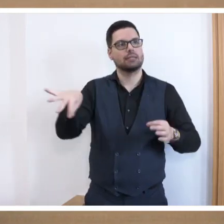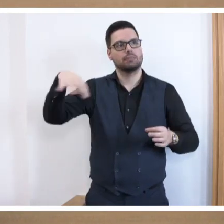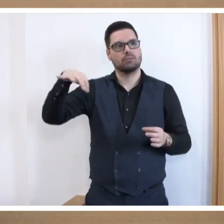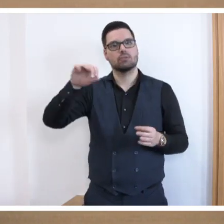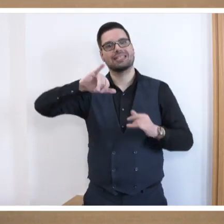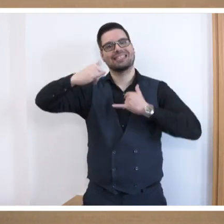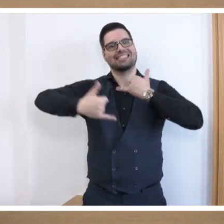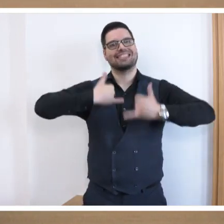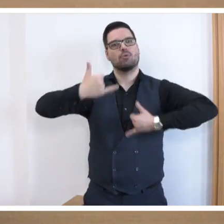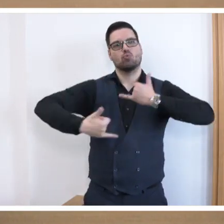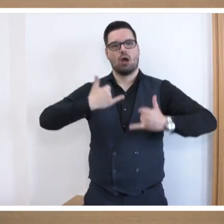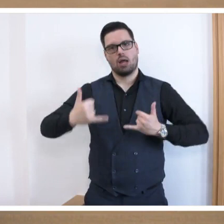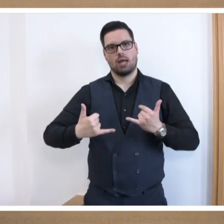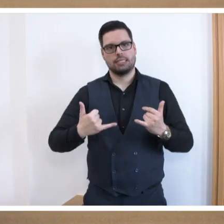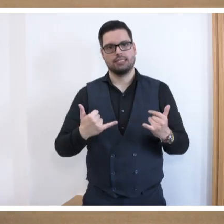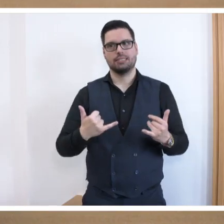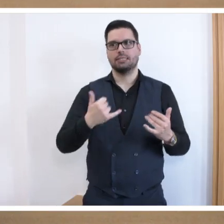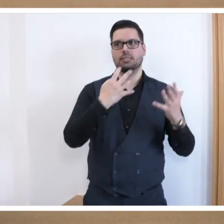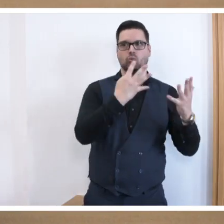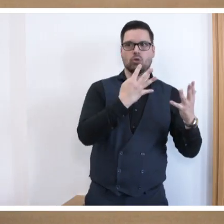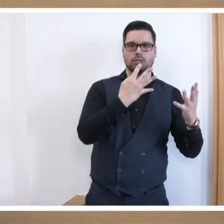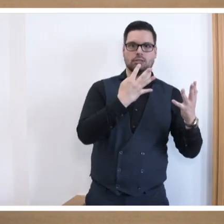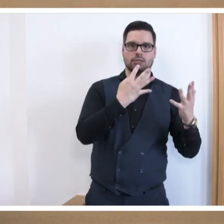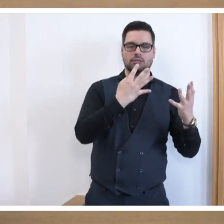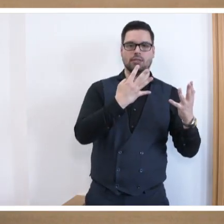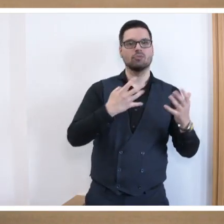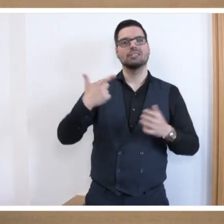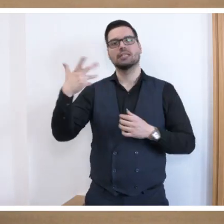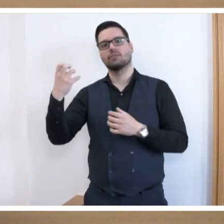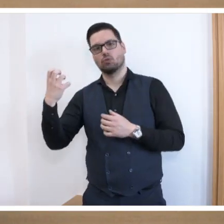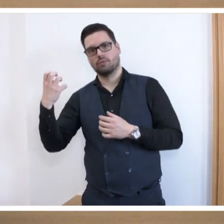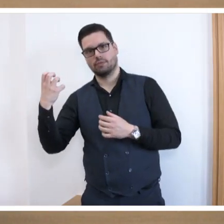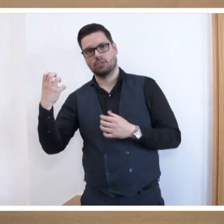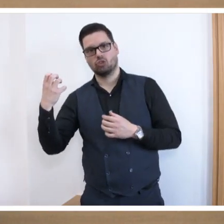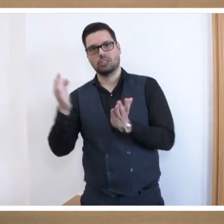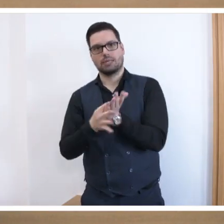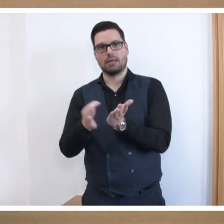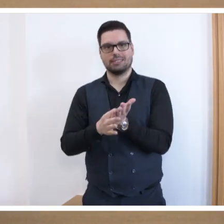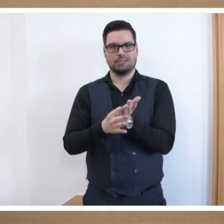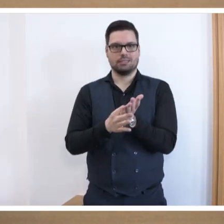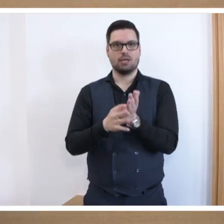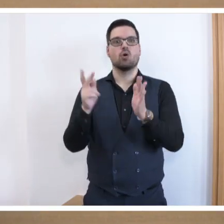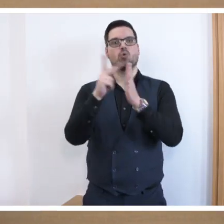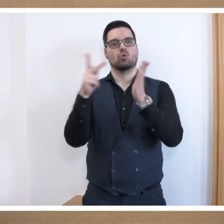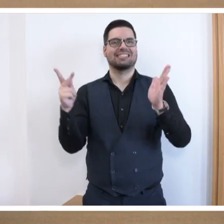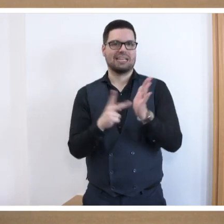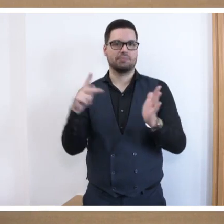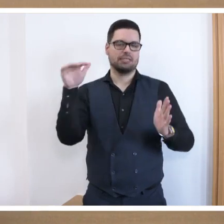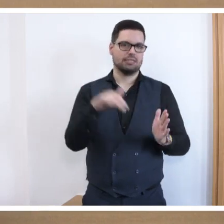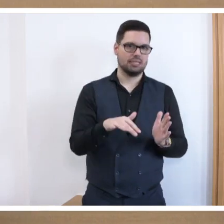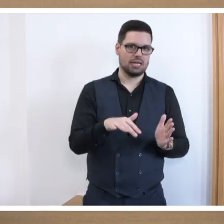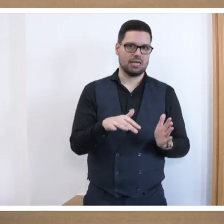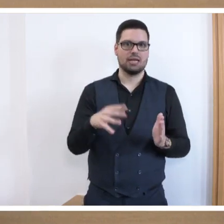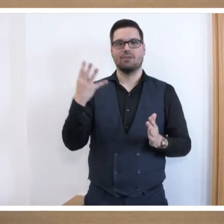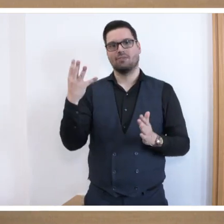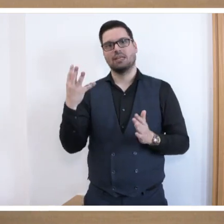Januar haben wir in 9 von 52 Gemeinden im Saarland ein Hochwasser- und Starkregenkonzept. 4 weitere